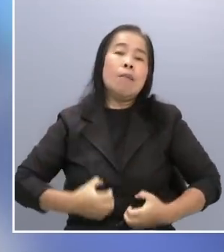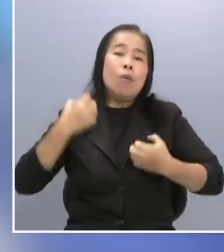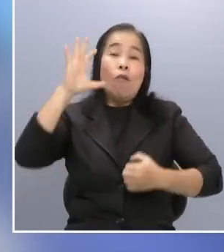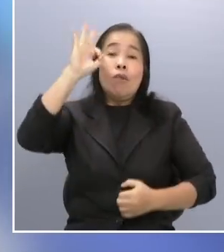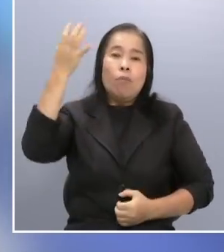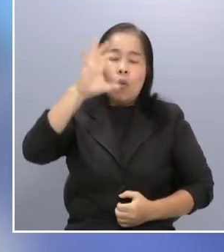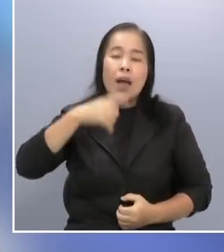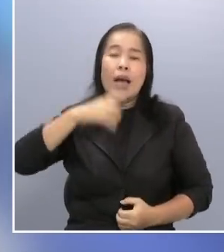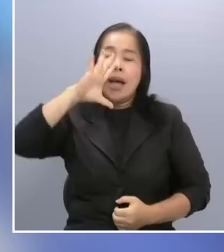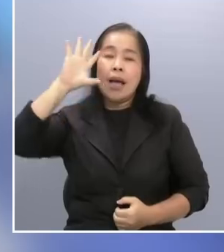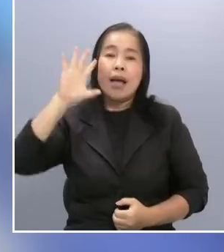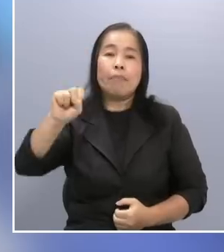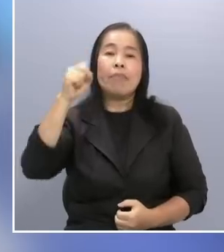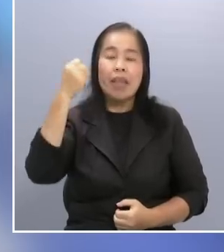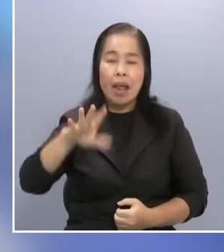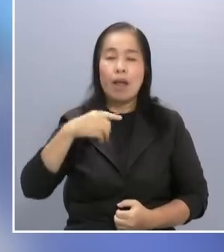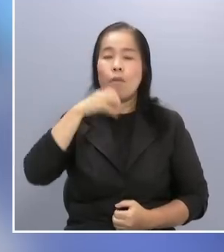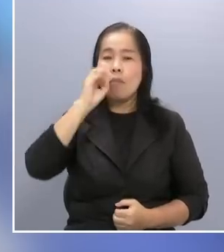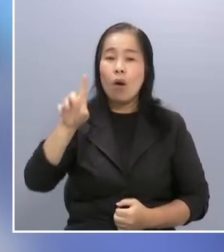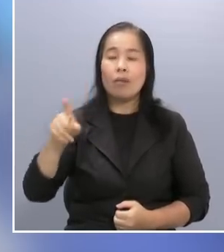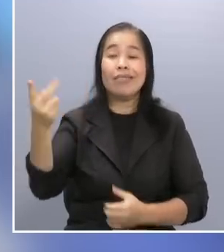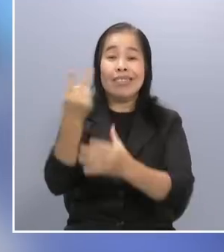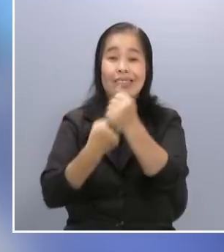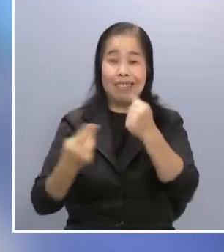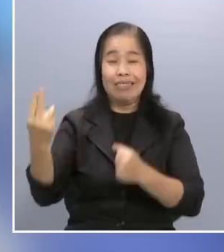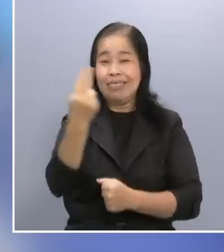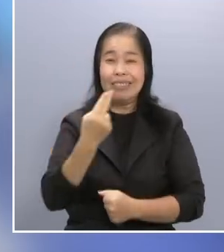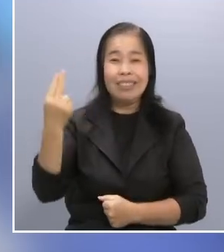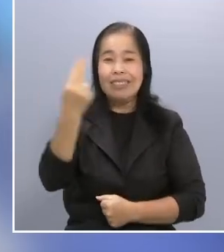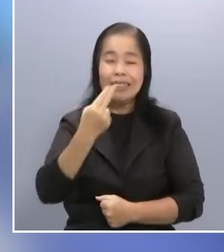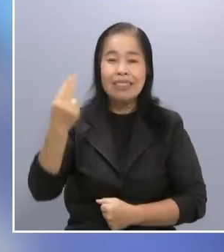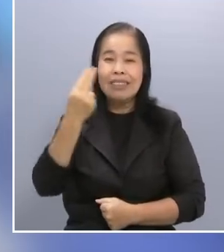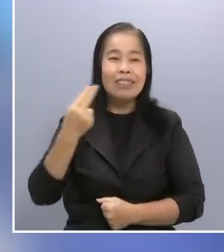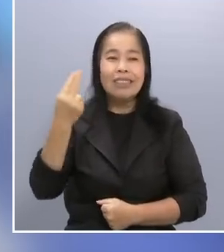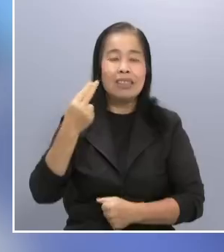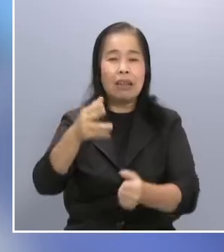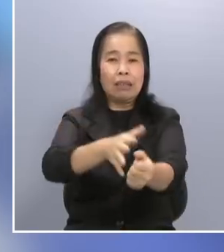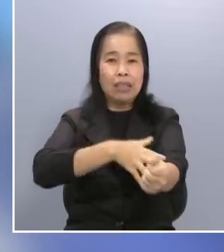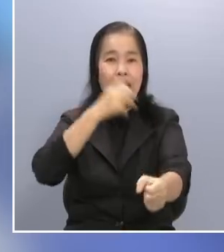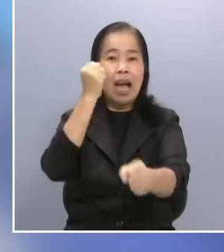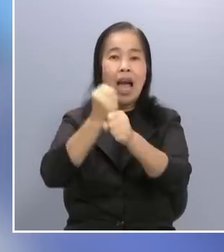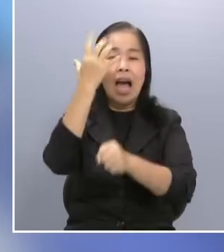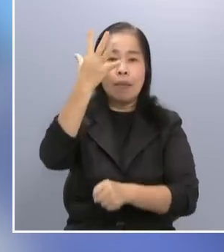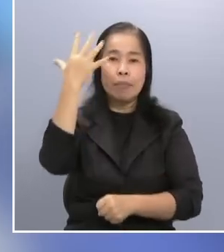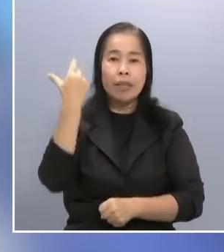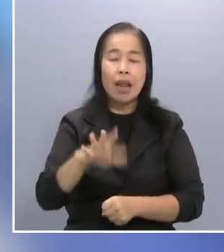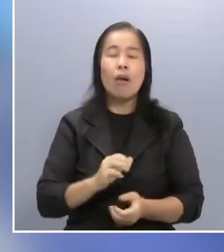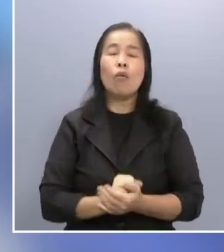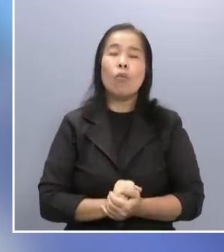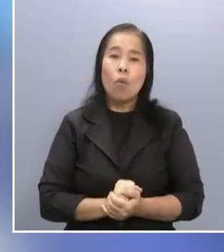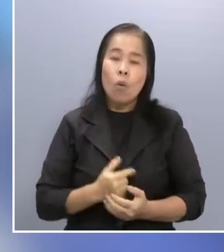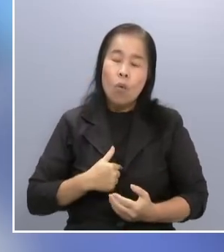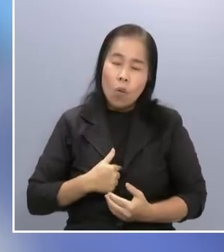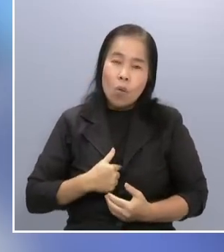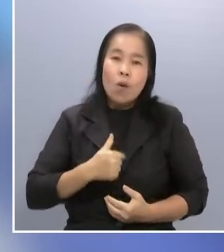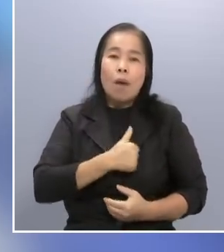จับได้แล้วมารู้อีกว่าทั้งคู่นั้นแอบคบหากันเป็นชู้กันมานานถึง5ปีด้วยกันเท่านั้นยังไม่